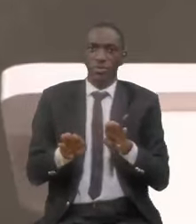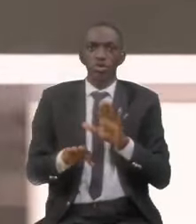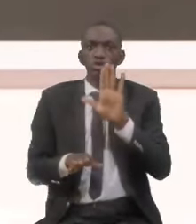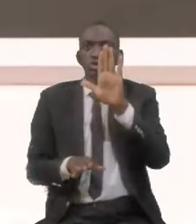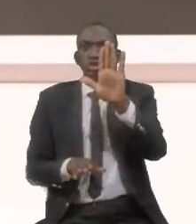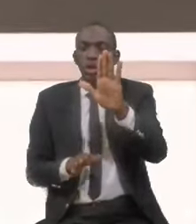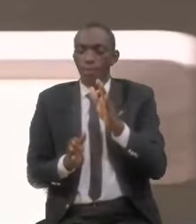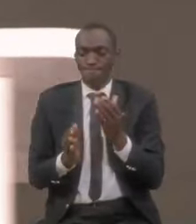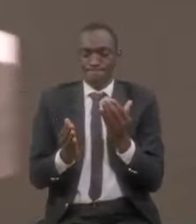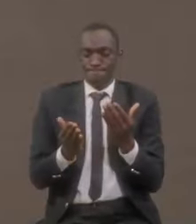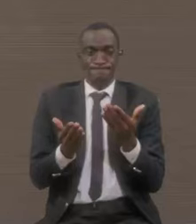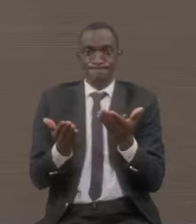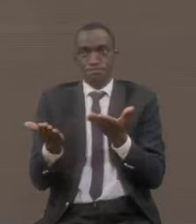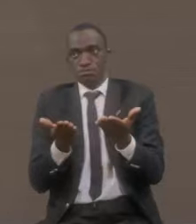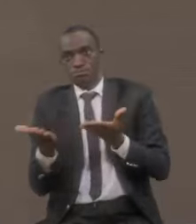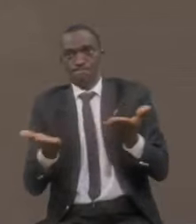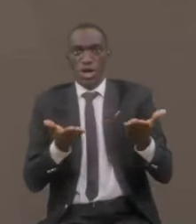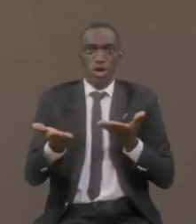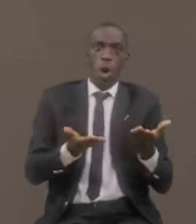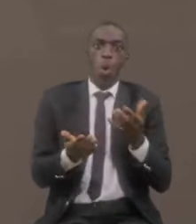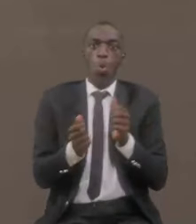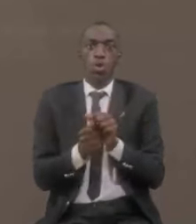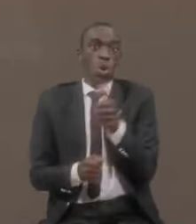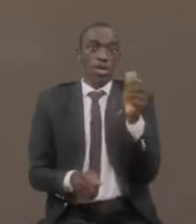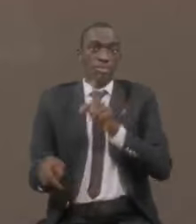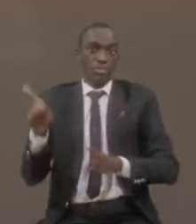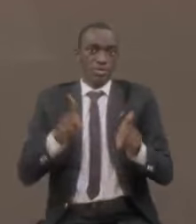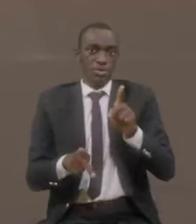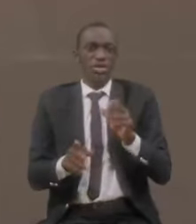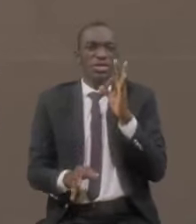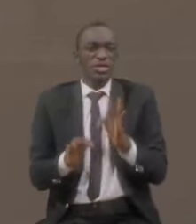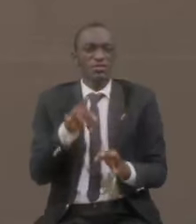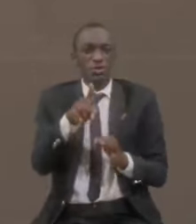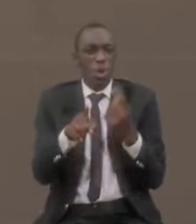vos interactions avec les autres, si vous maintenez